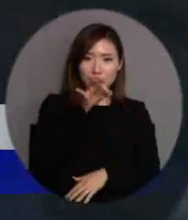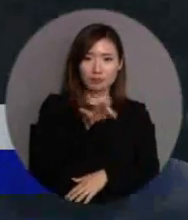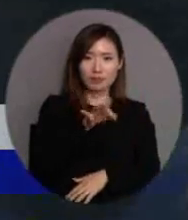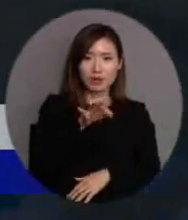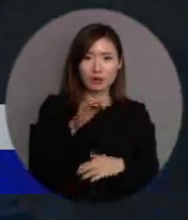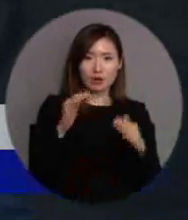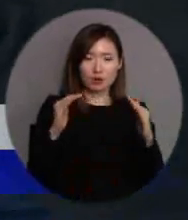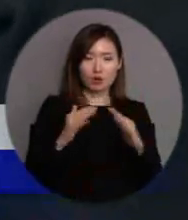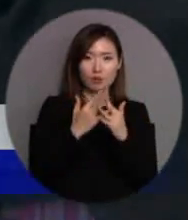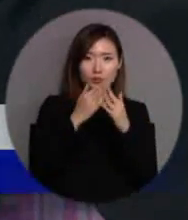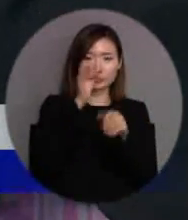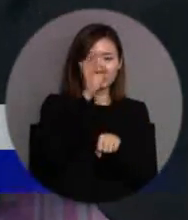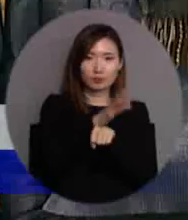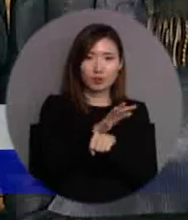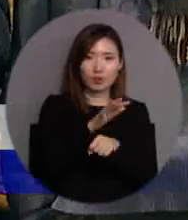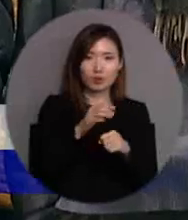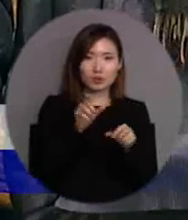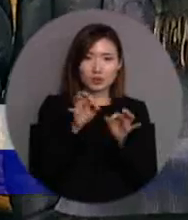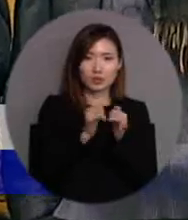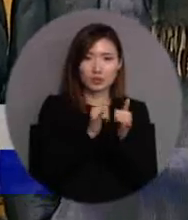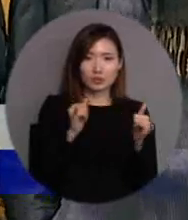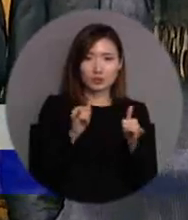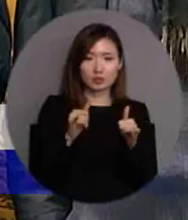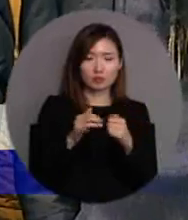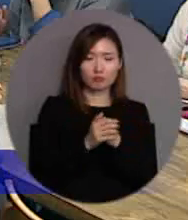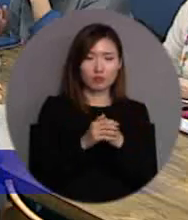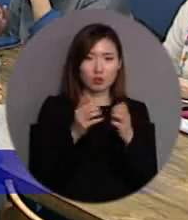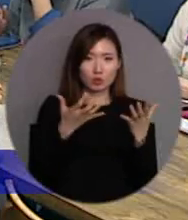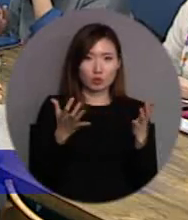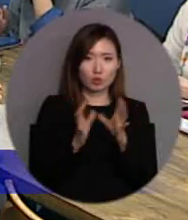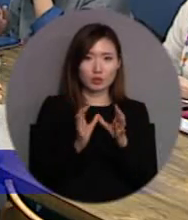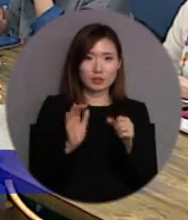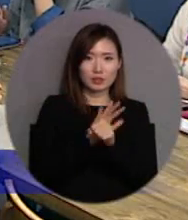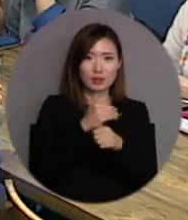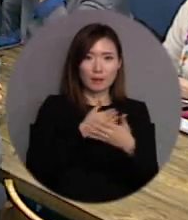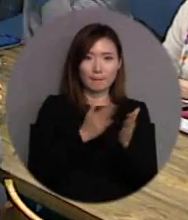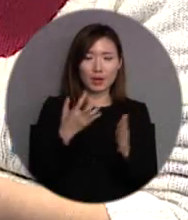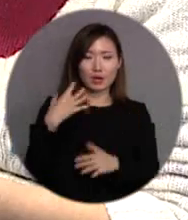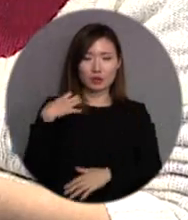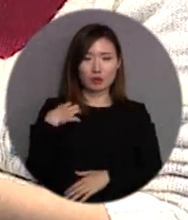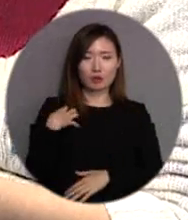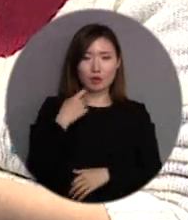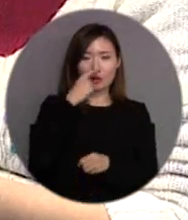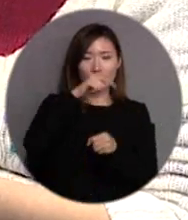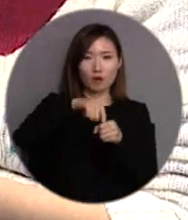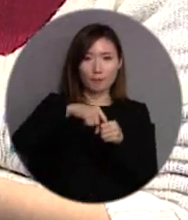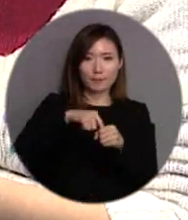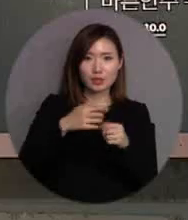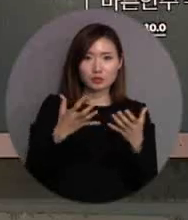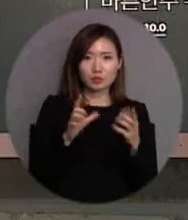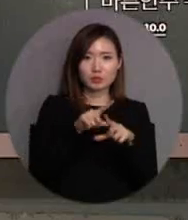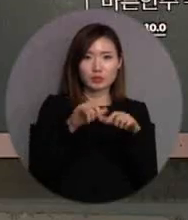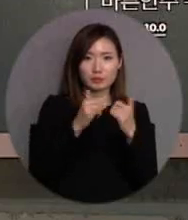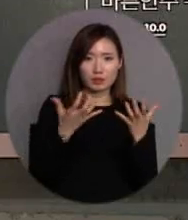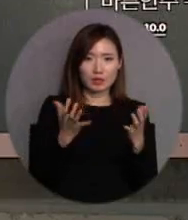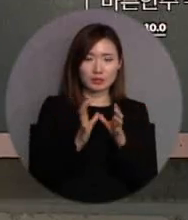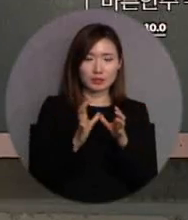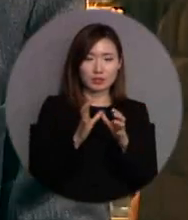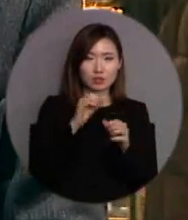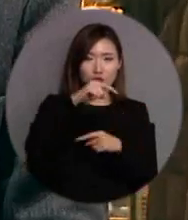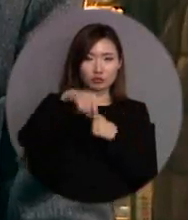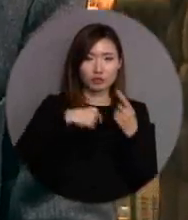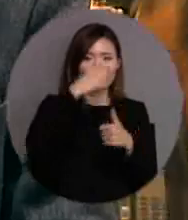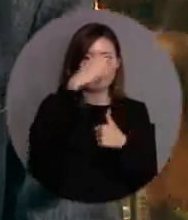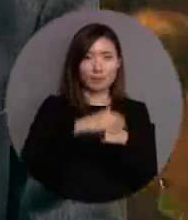상인들은 그 건물의 동네 사랑방 역할을 할 커피숍을 만들고 시민단체의 운영을 맡겼습니다 이